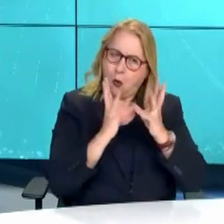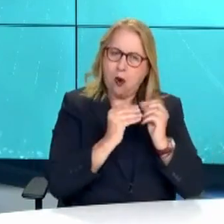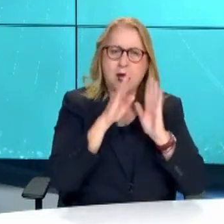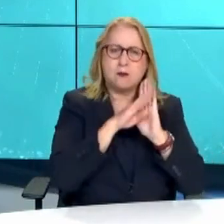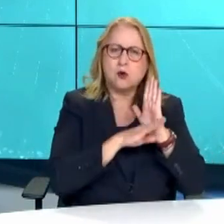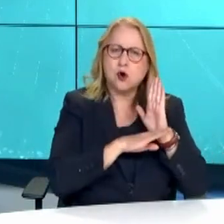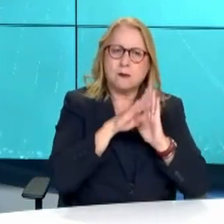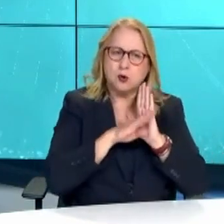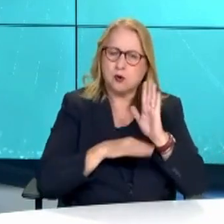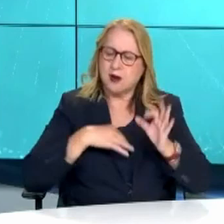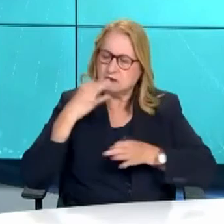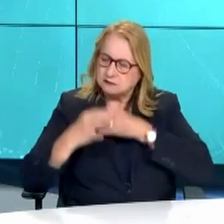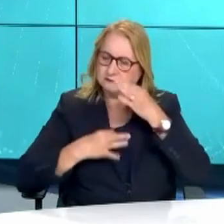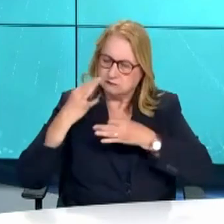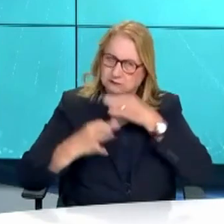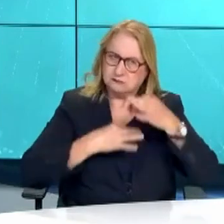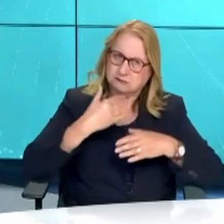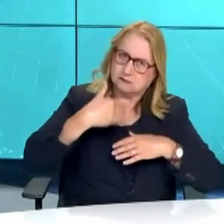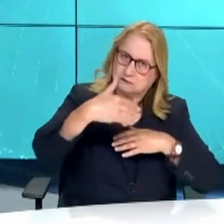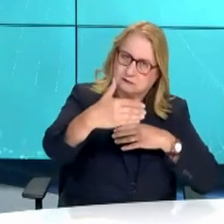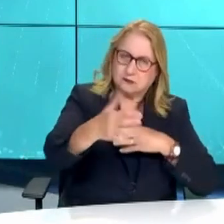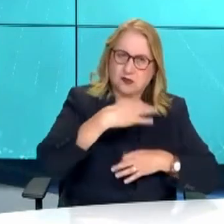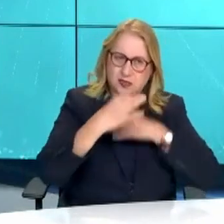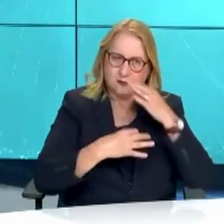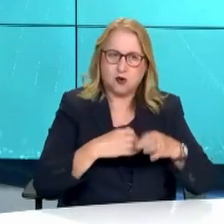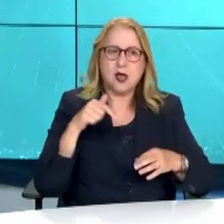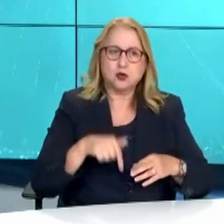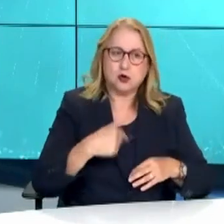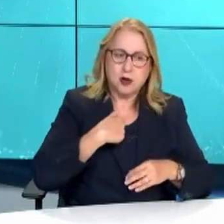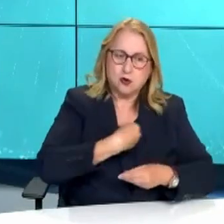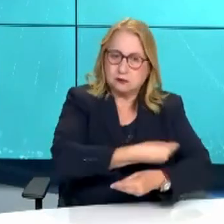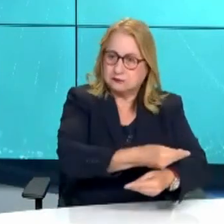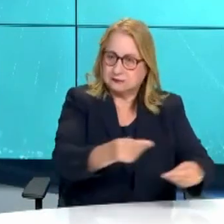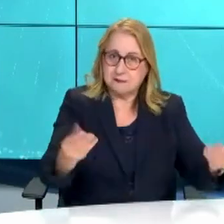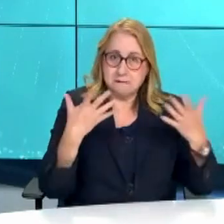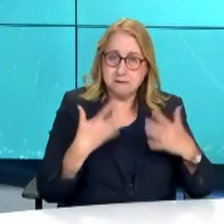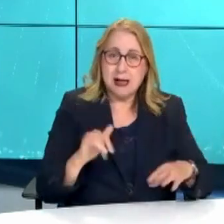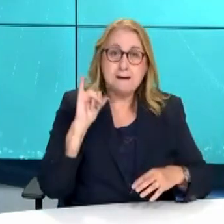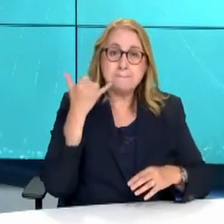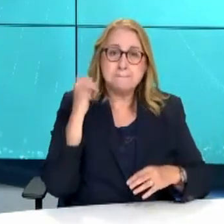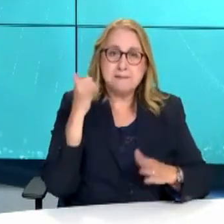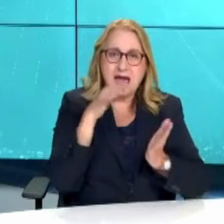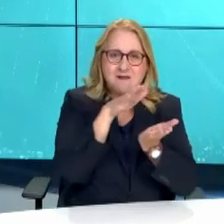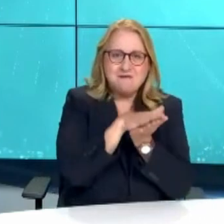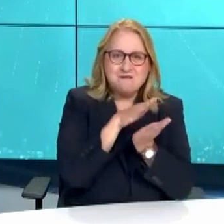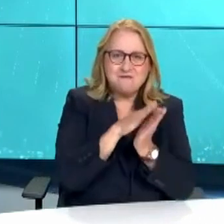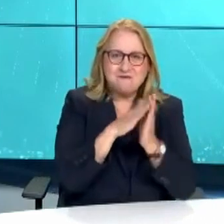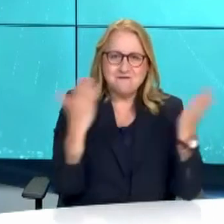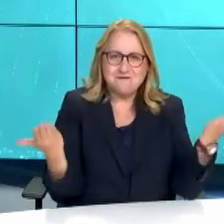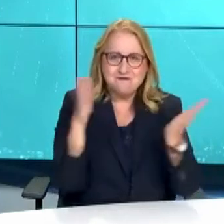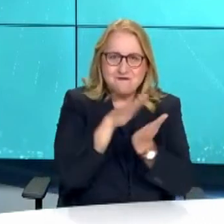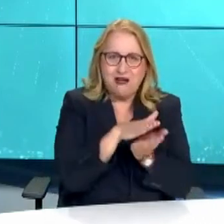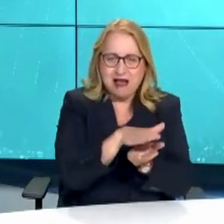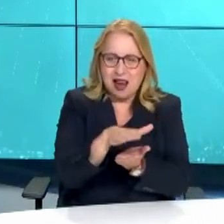προγραμματικές δηλώσεις. Μπροστά σας βρίσκονται ήδη οι γνωστοί μπλε φάκελοι, οι